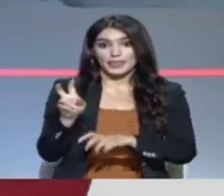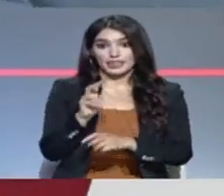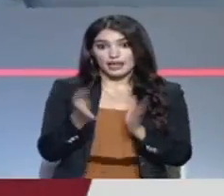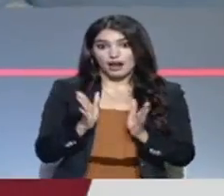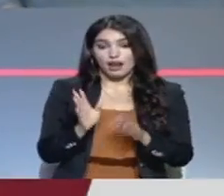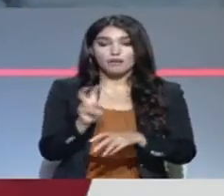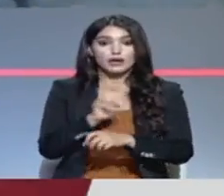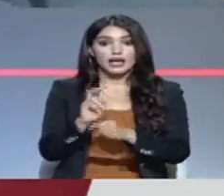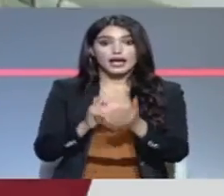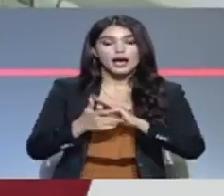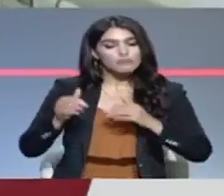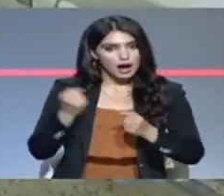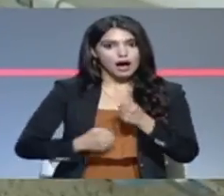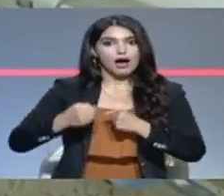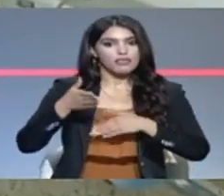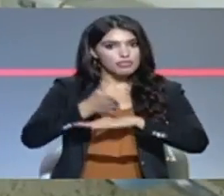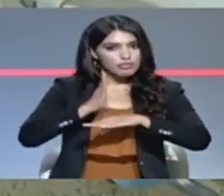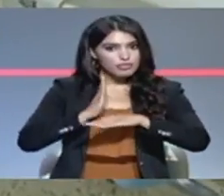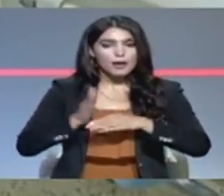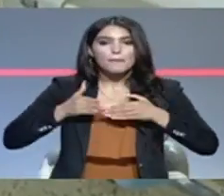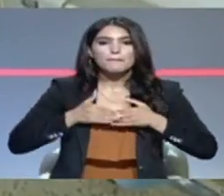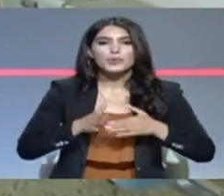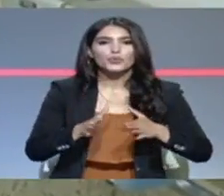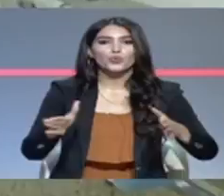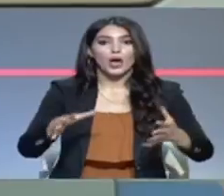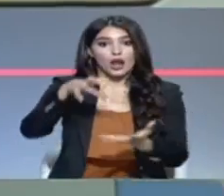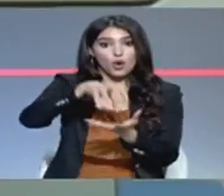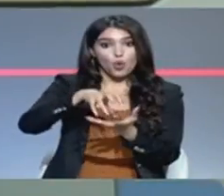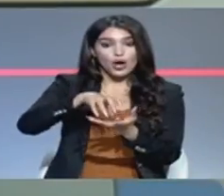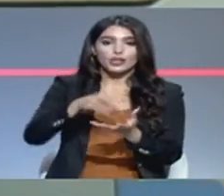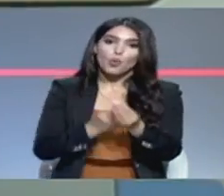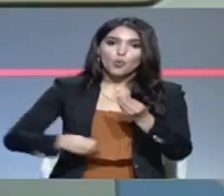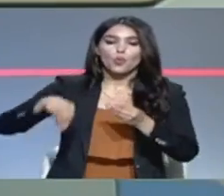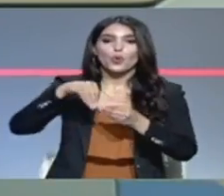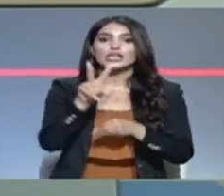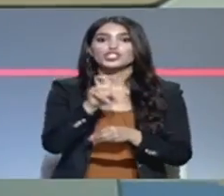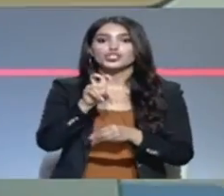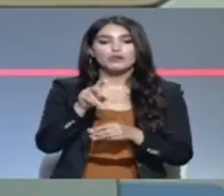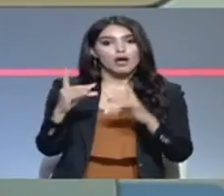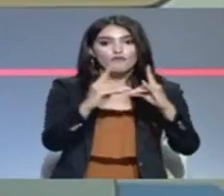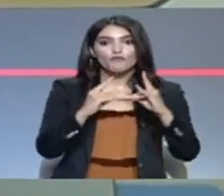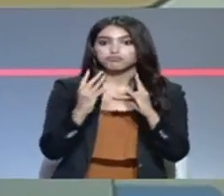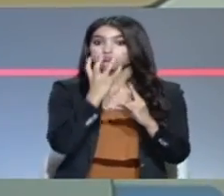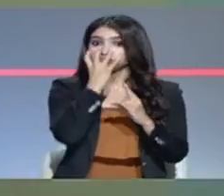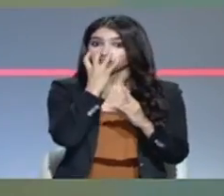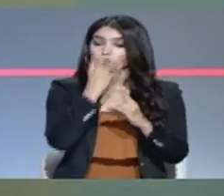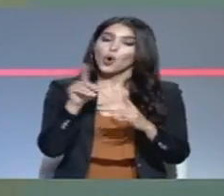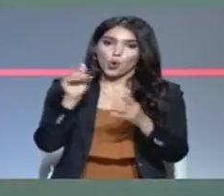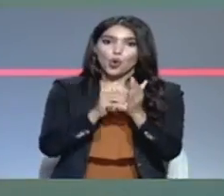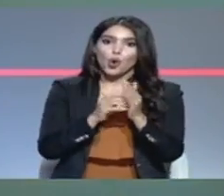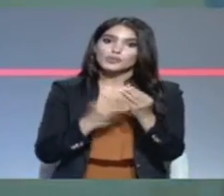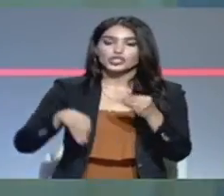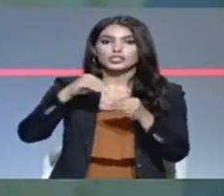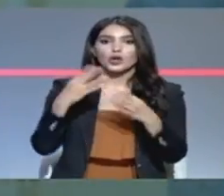عن استعدادهم لتوسيع وحدة كوفيد 19 بالمستشفى عبر إضافة 20 سريرا للتنفس الاصطناعي